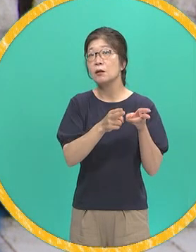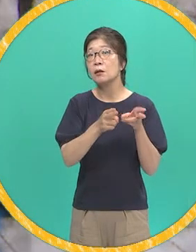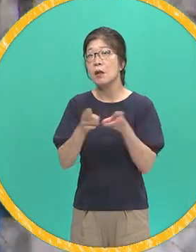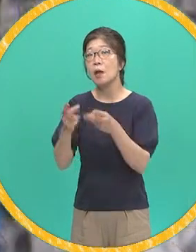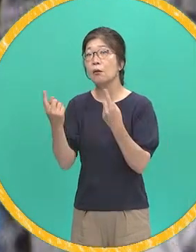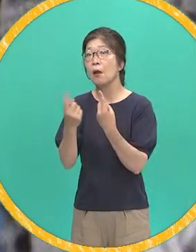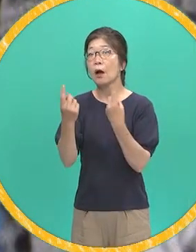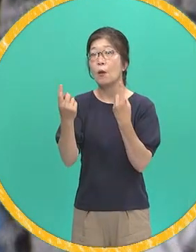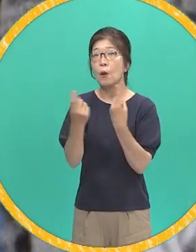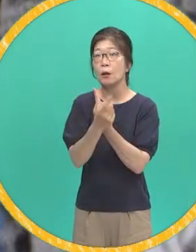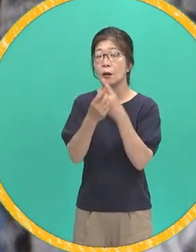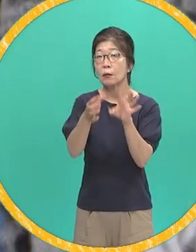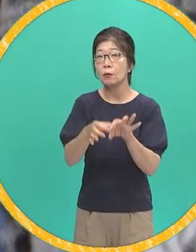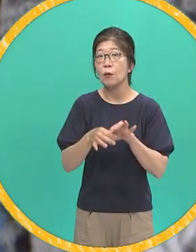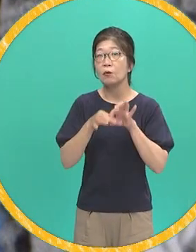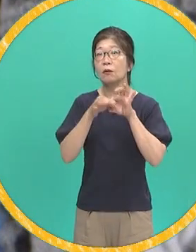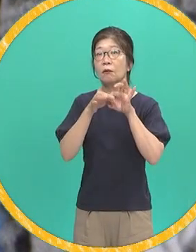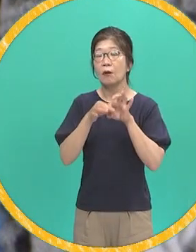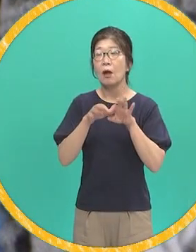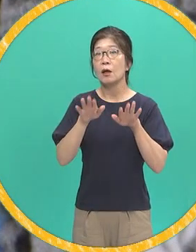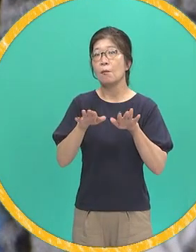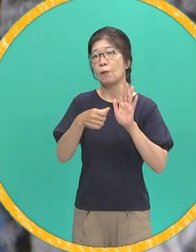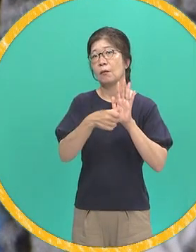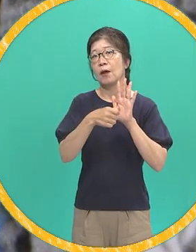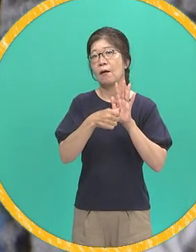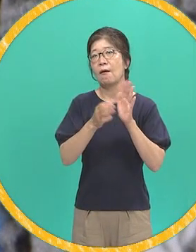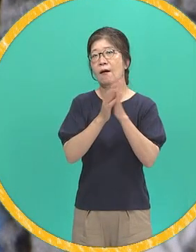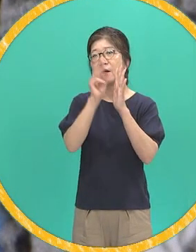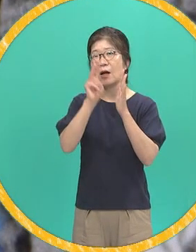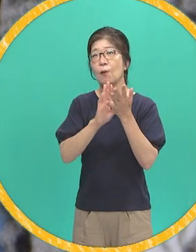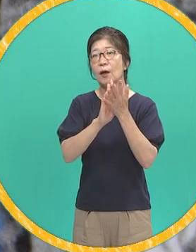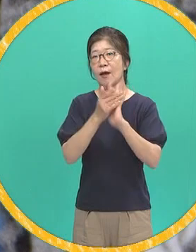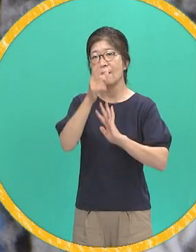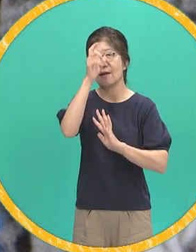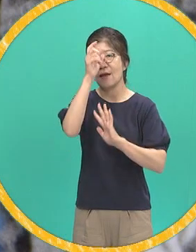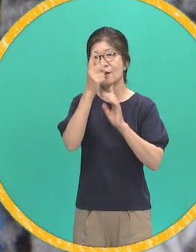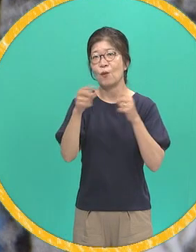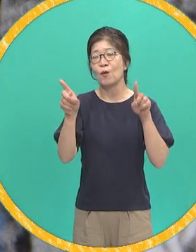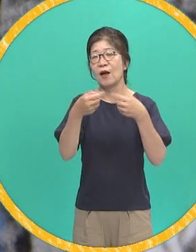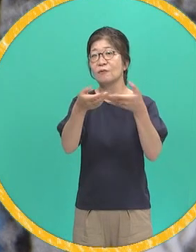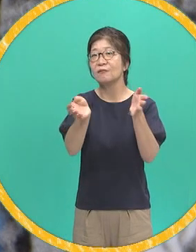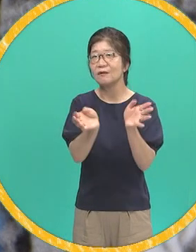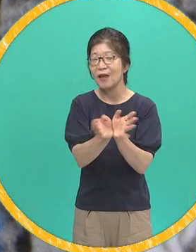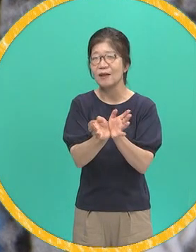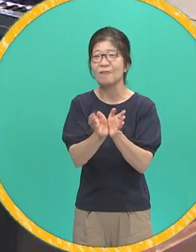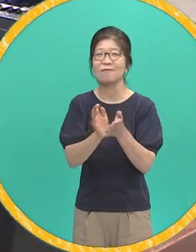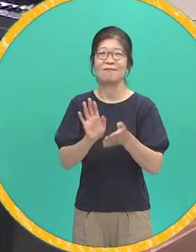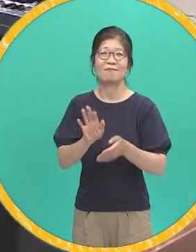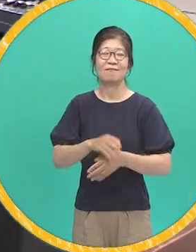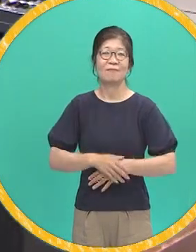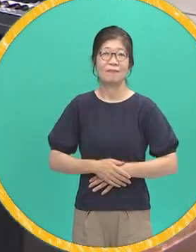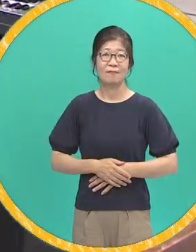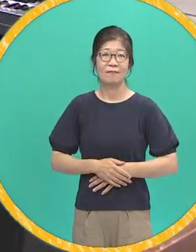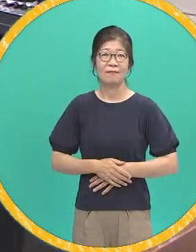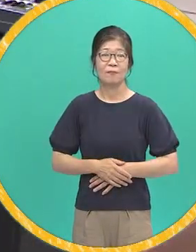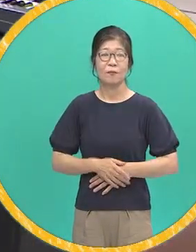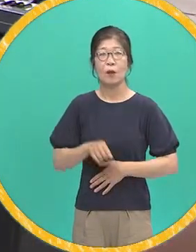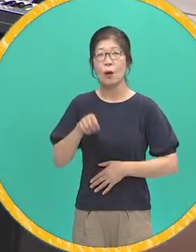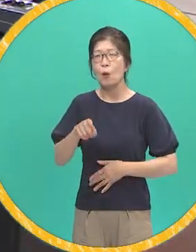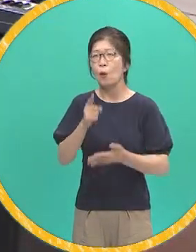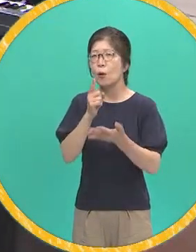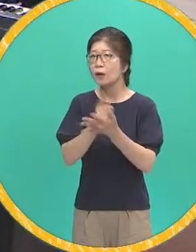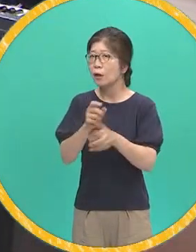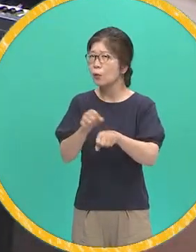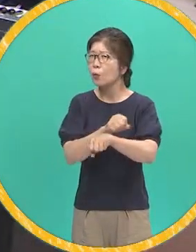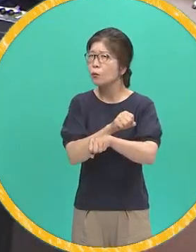に伴いまして現在の神奈川県警察音楽隊になりましたこの神奈川県警察音楽隊ならでは